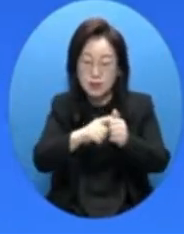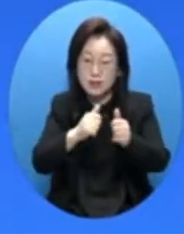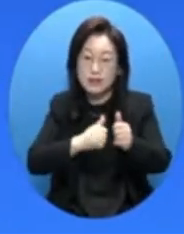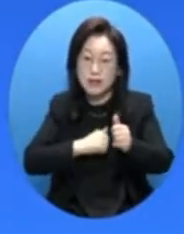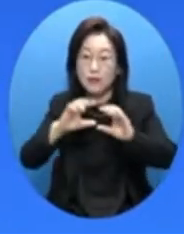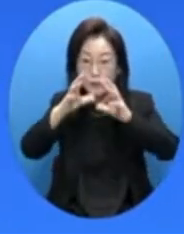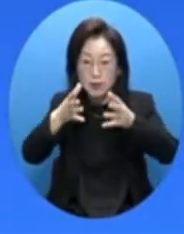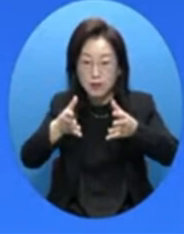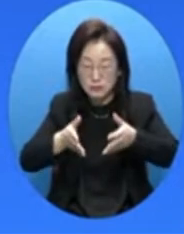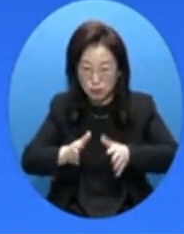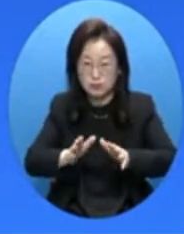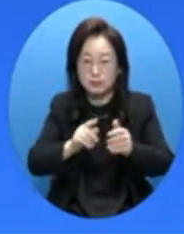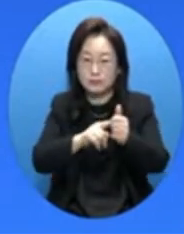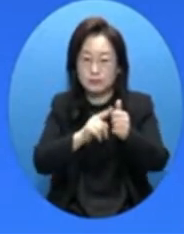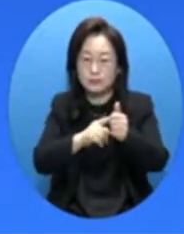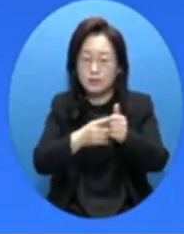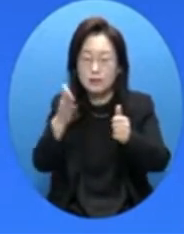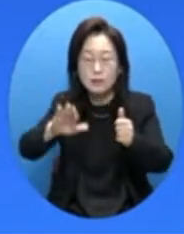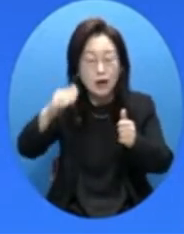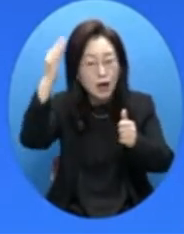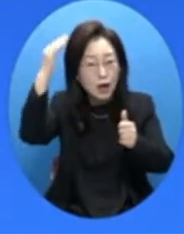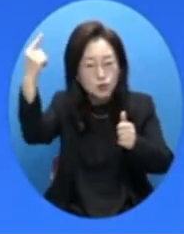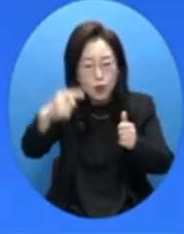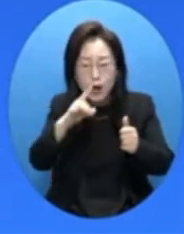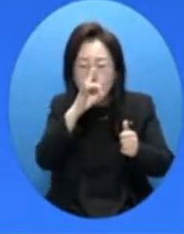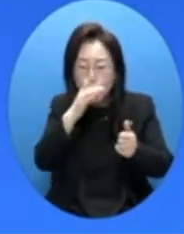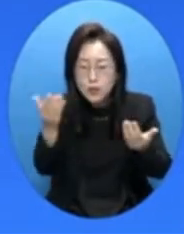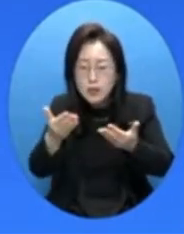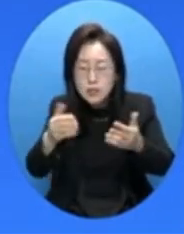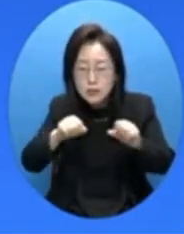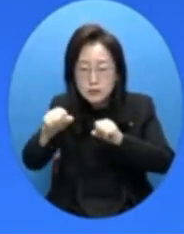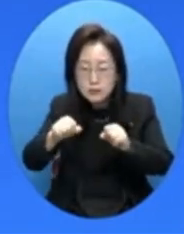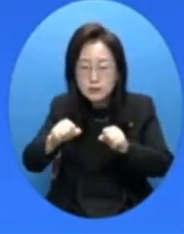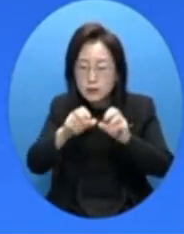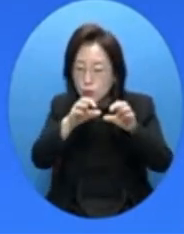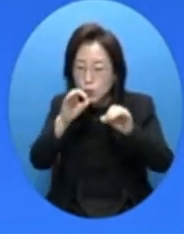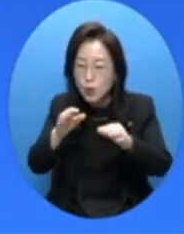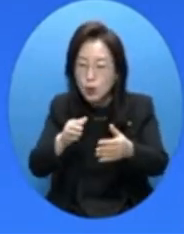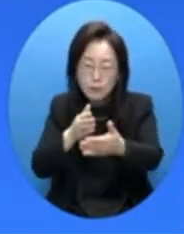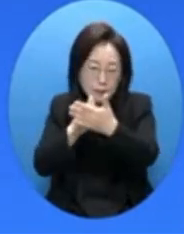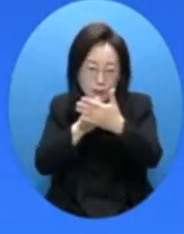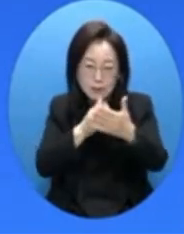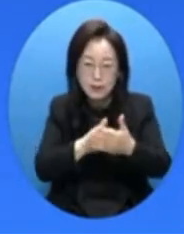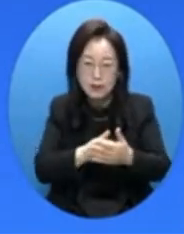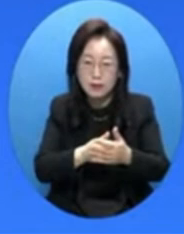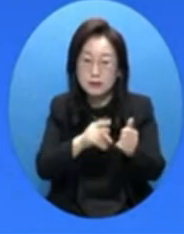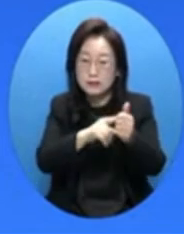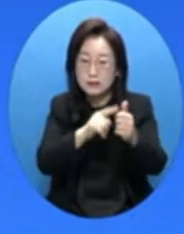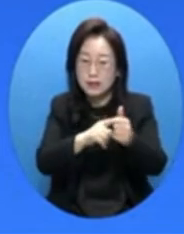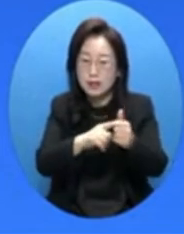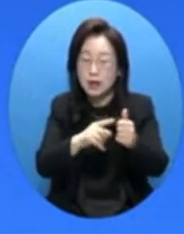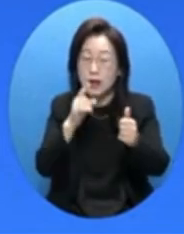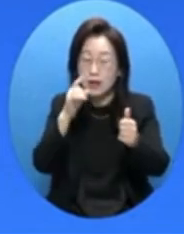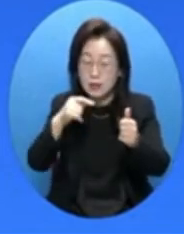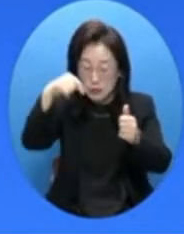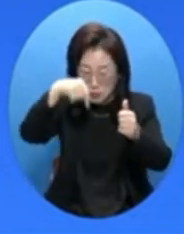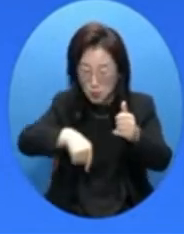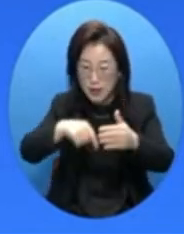해도 별 열매가 없었습니다 늘 본인이 스코틀랜드의 영국계